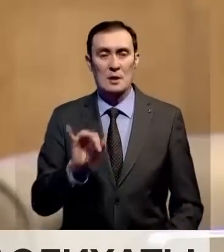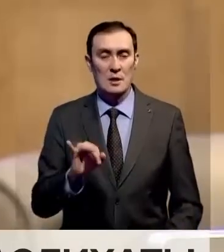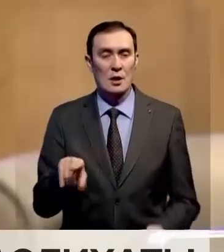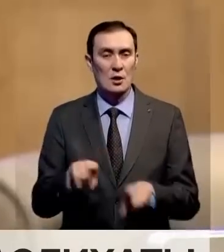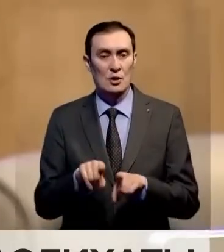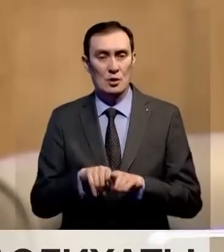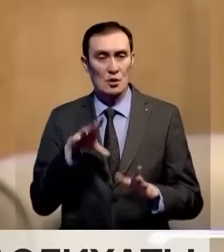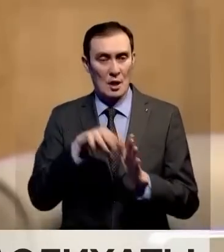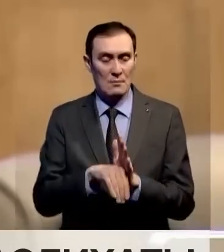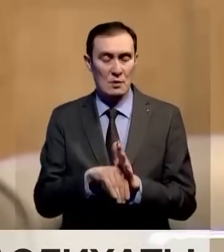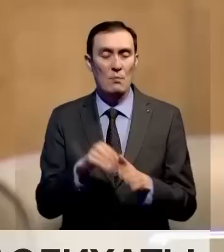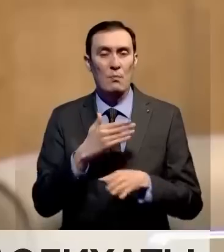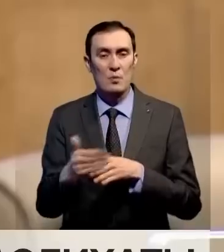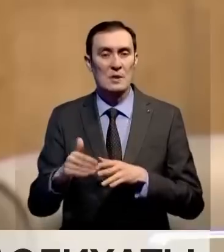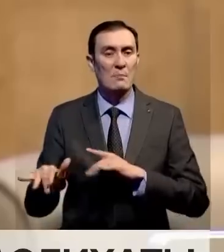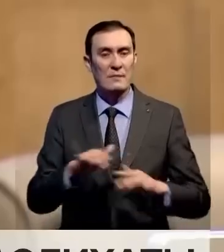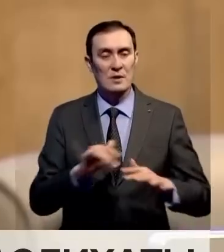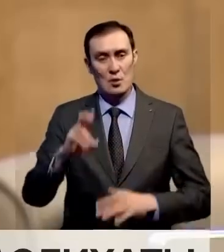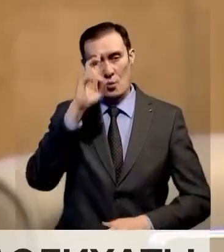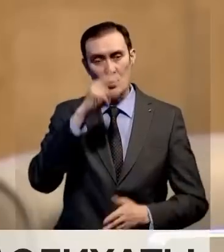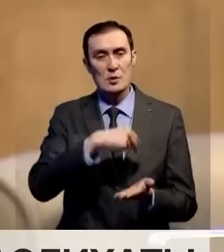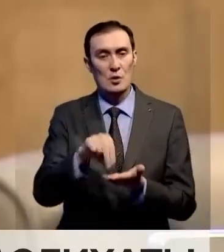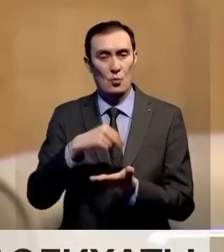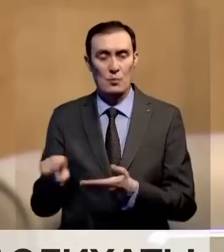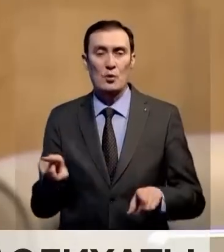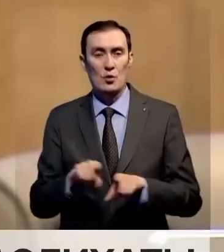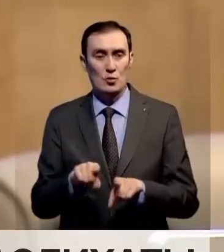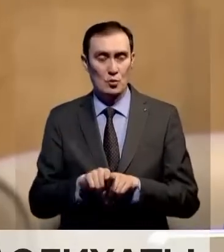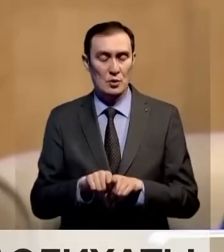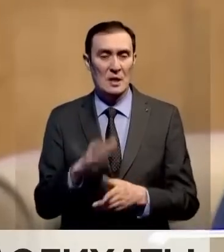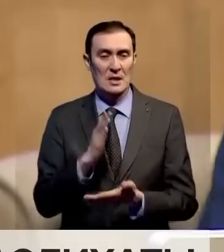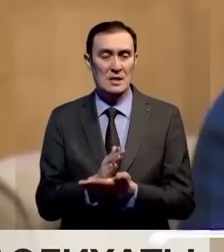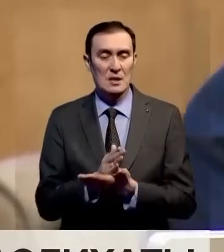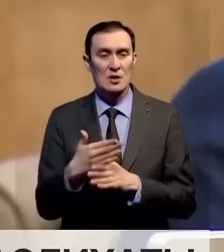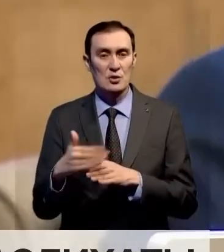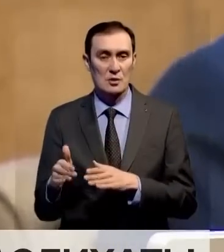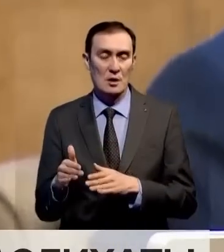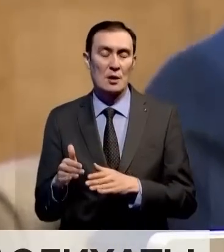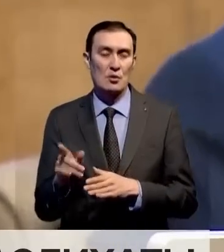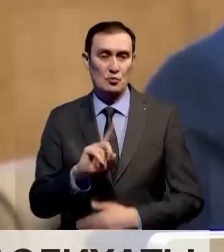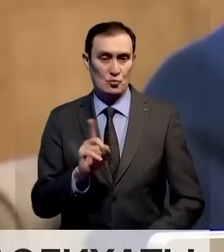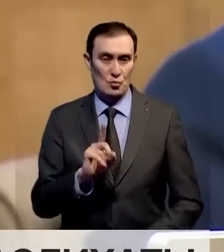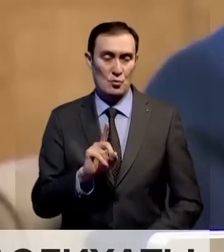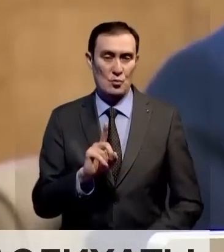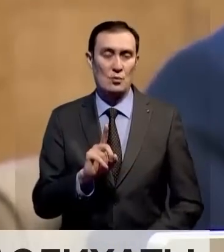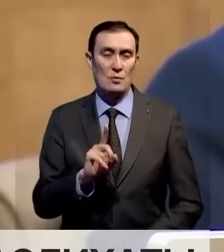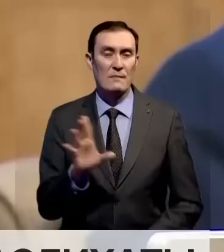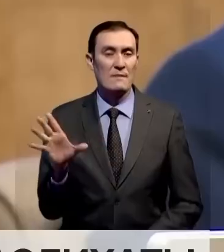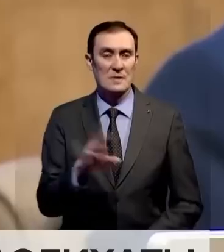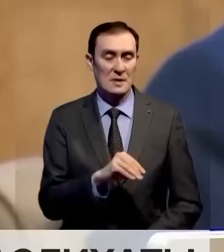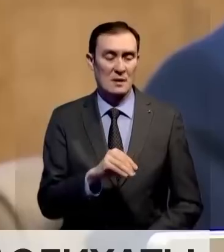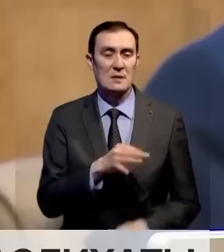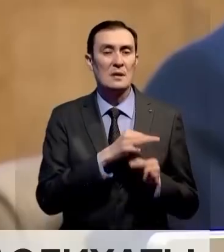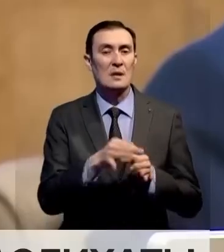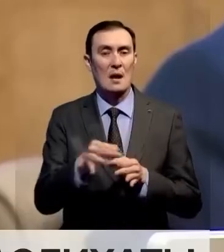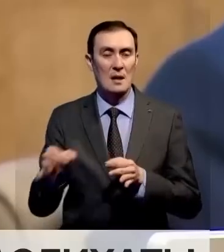также после проведения государственных закупок, тоже сегмент такой ощутимый, что во всех